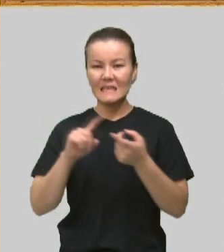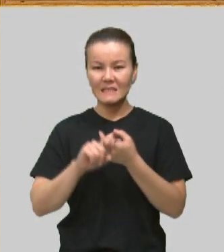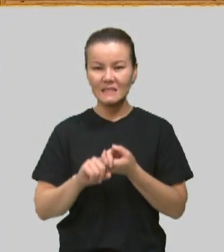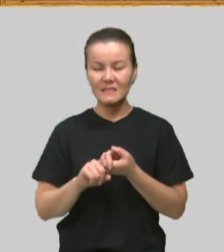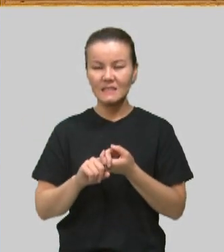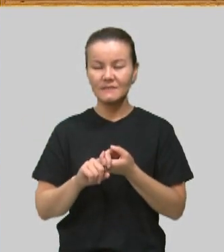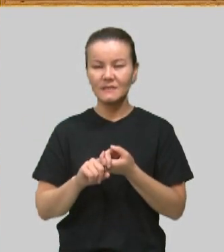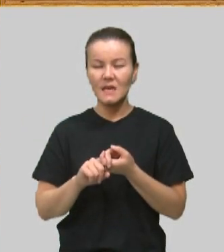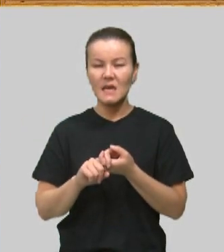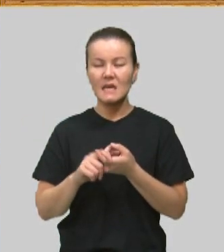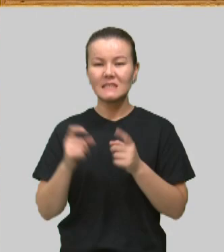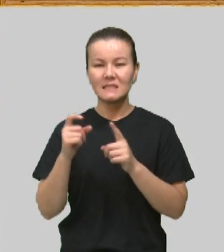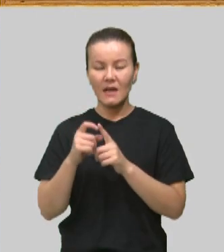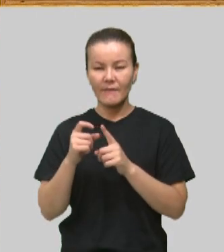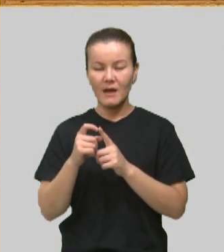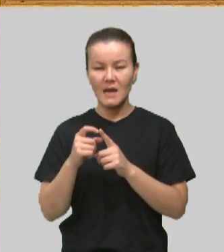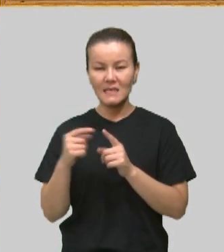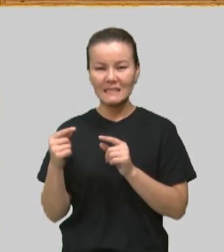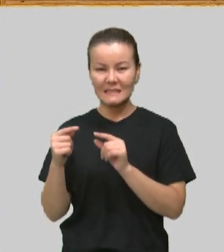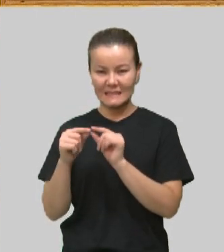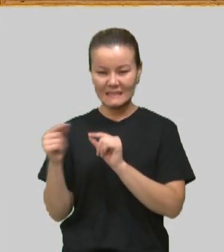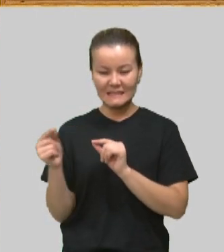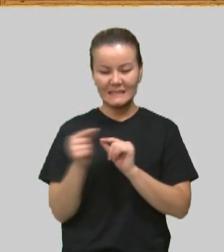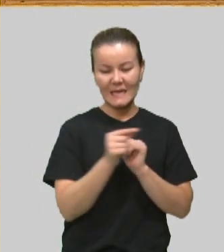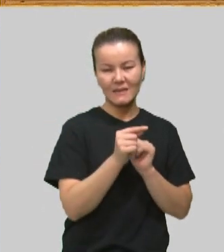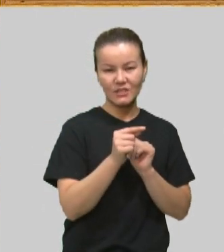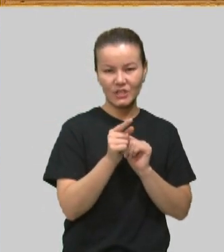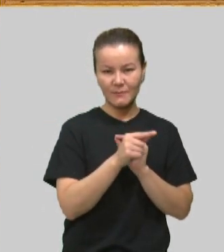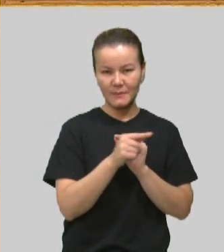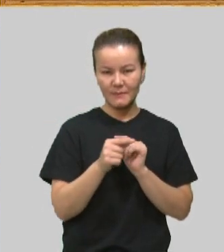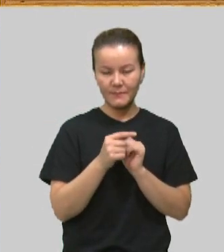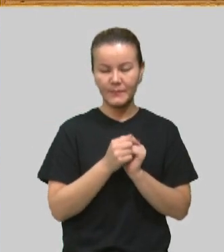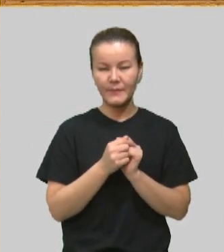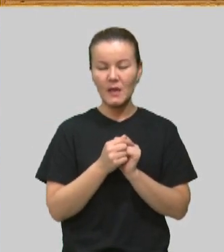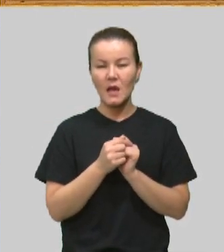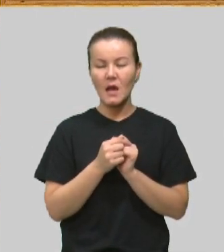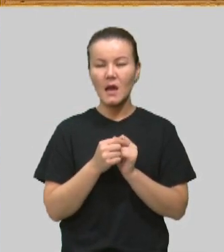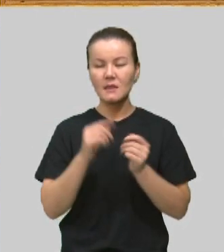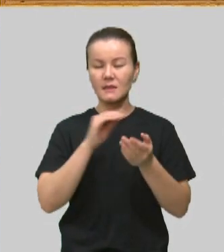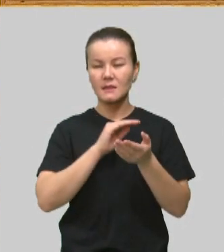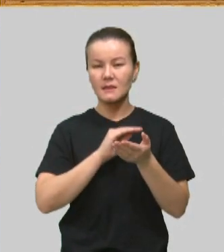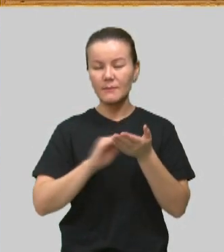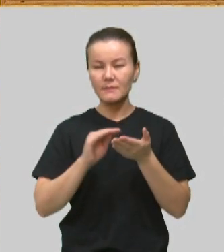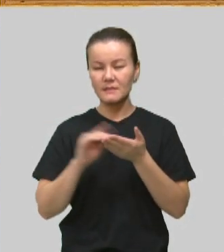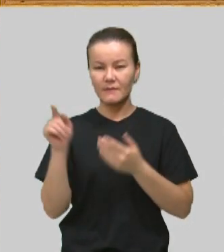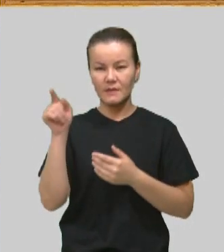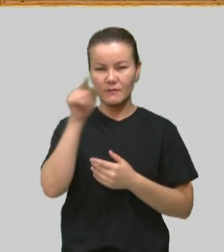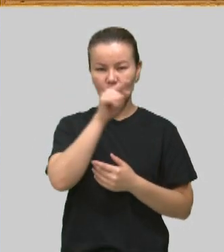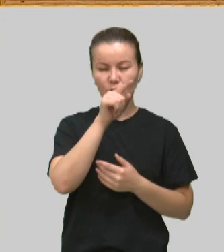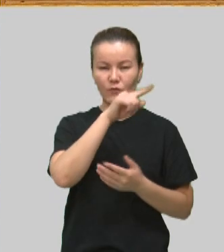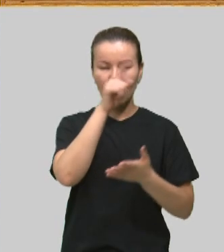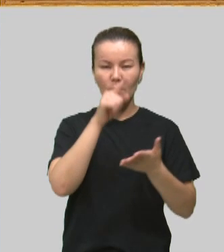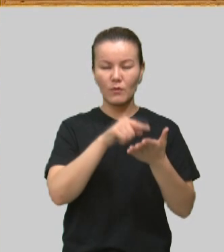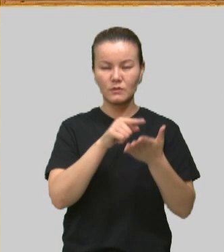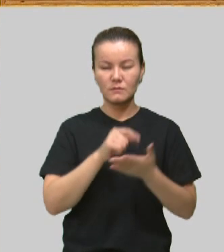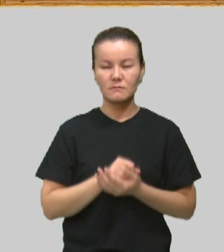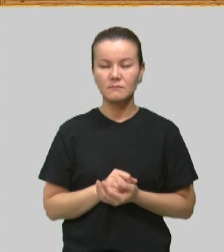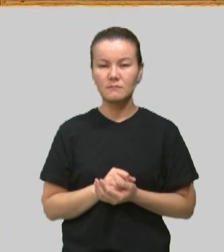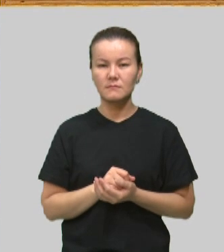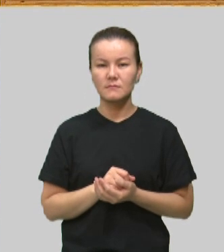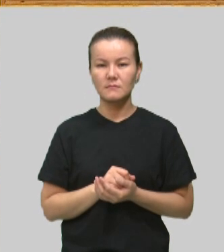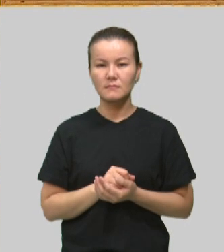соединив слова стрелочками, написав наверху вопрос.